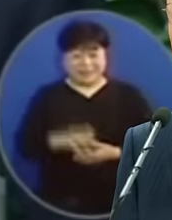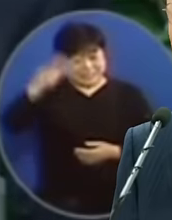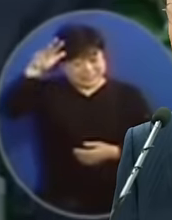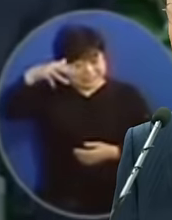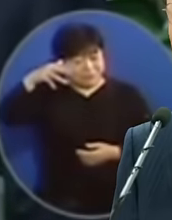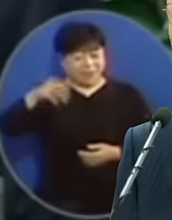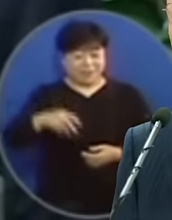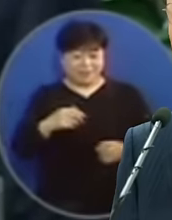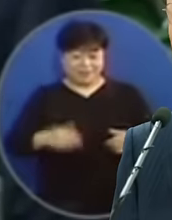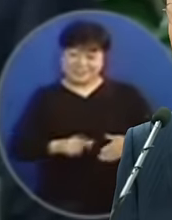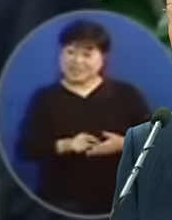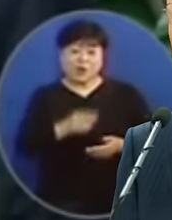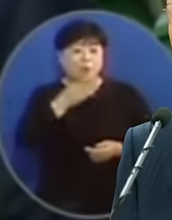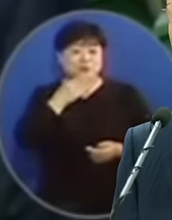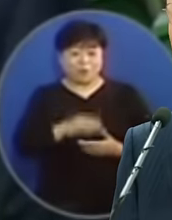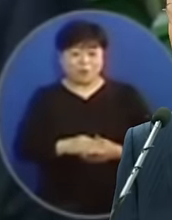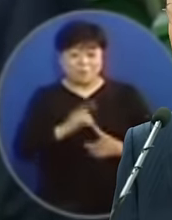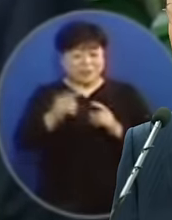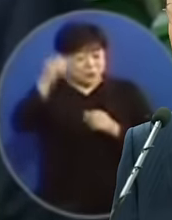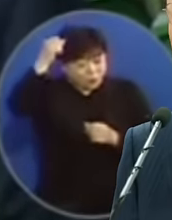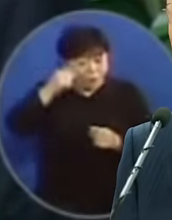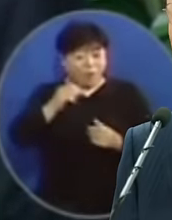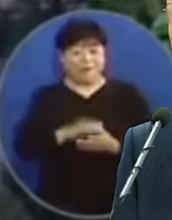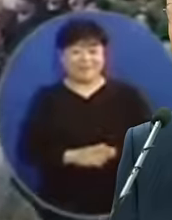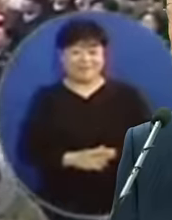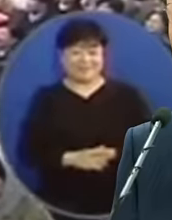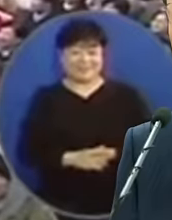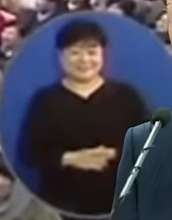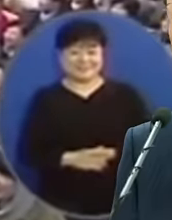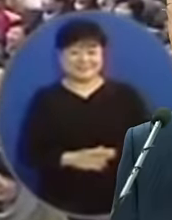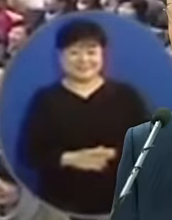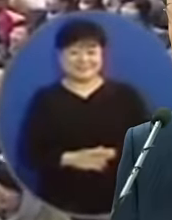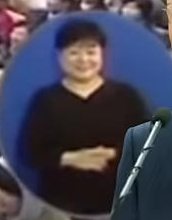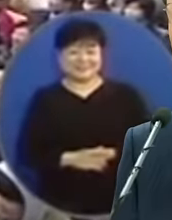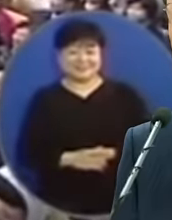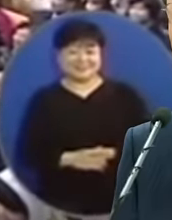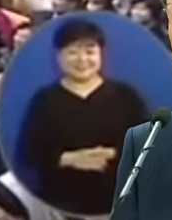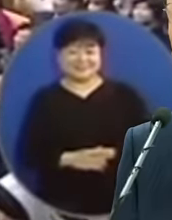치매 걸릴 시간이 없어요. 말씀 외우는데 바빠가지고.